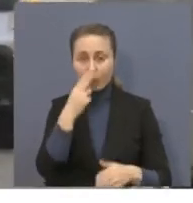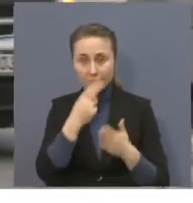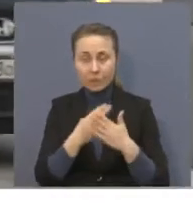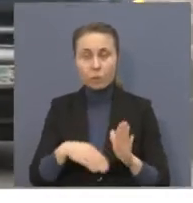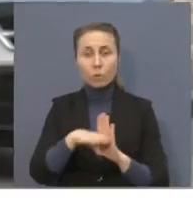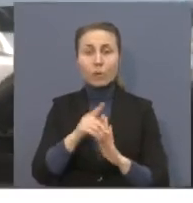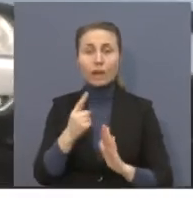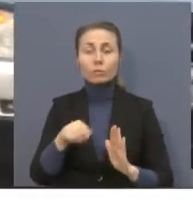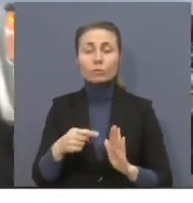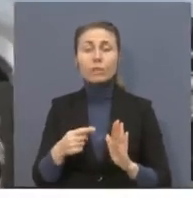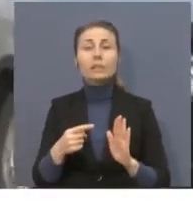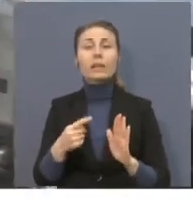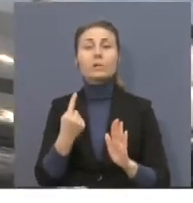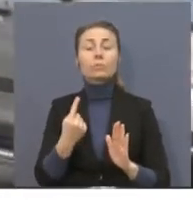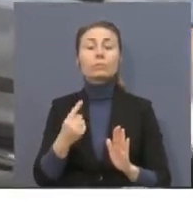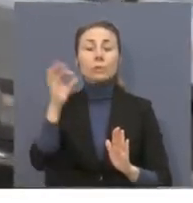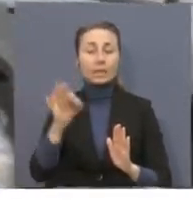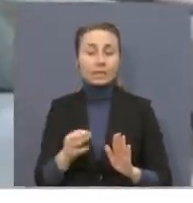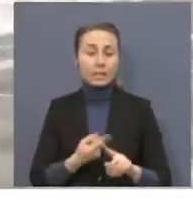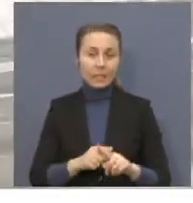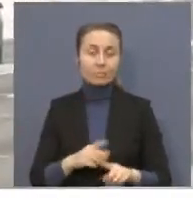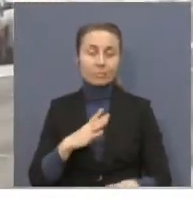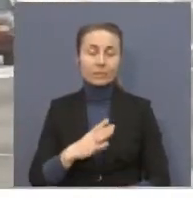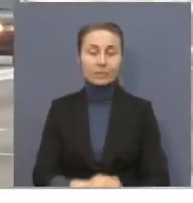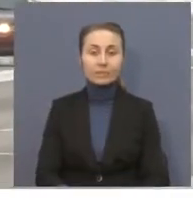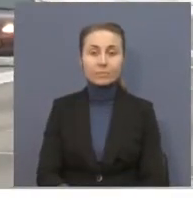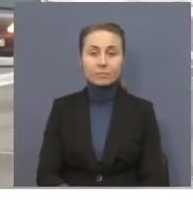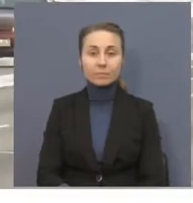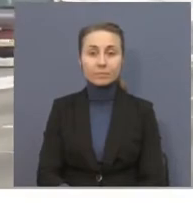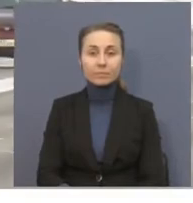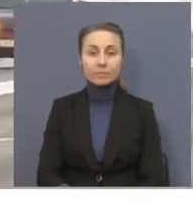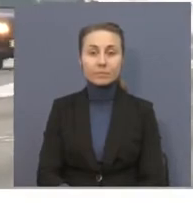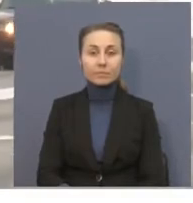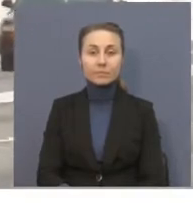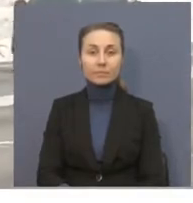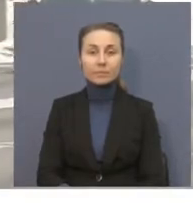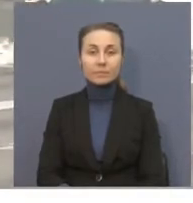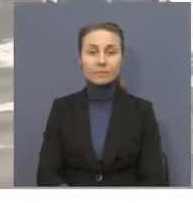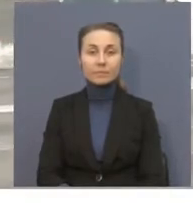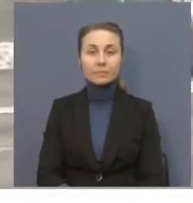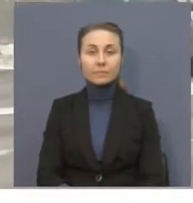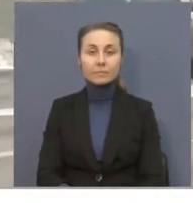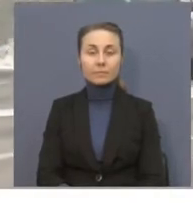на 1,1%. Иван Однорог, Жансулу Жинку, Василий Вережников, общий аппарат.